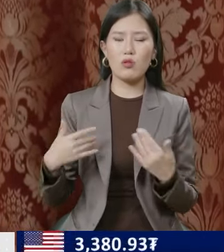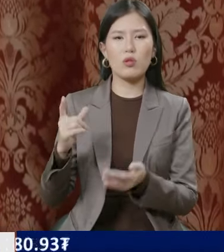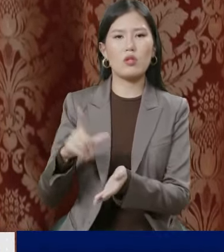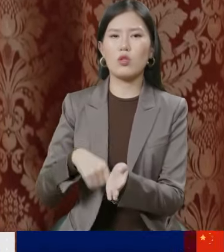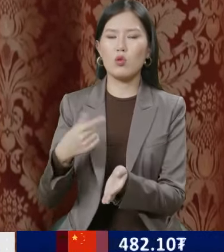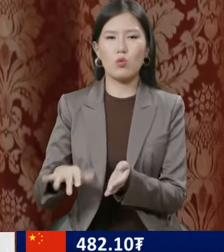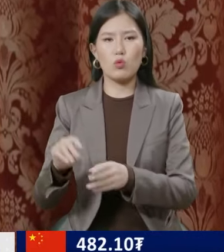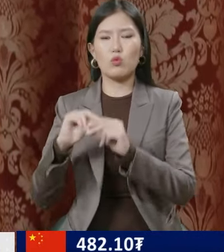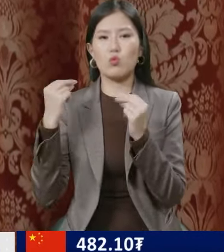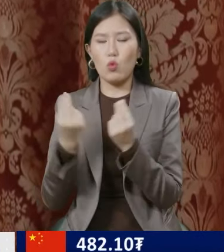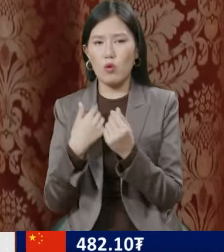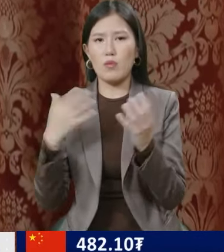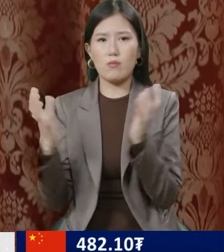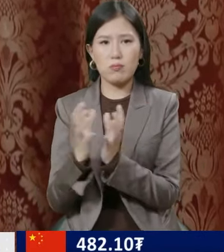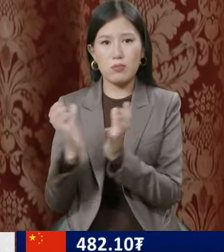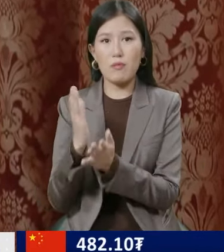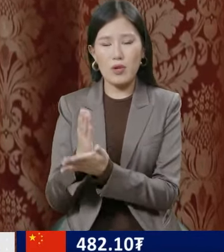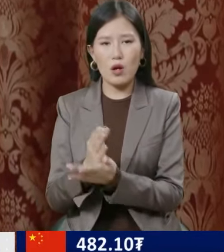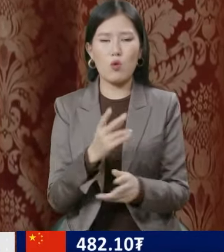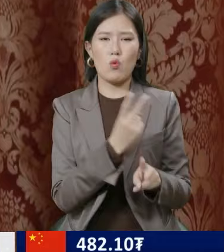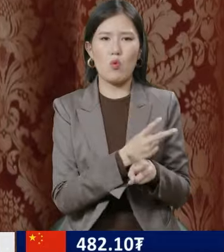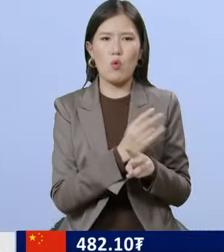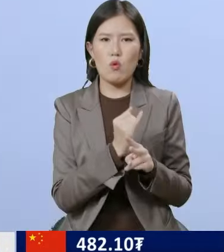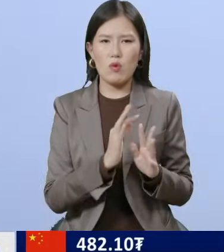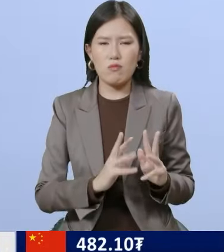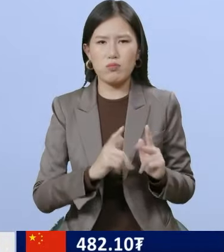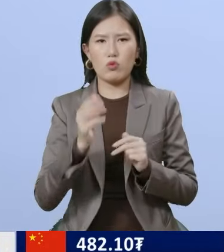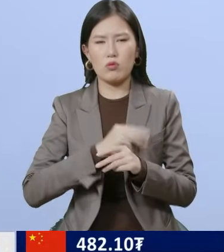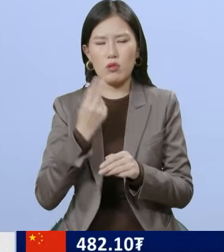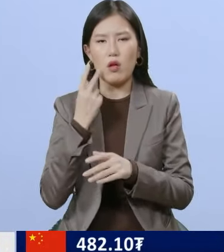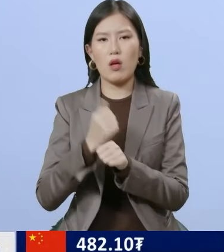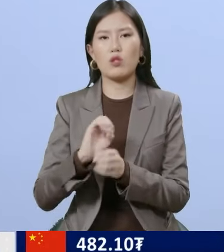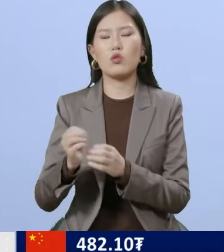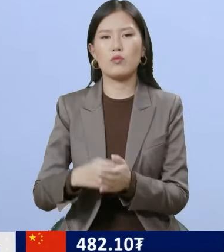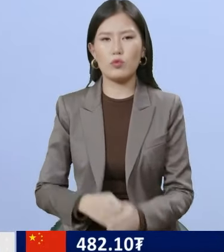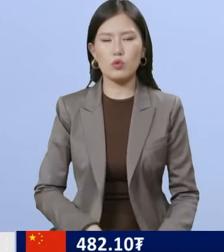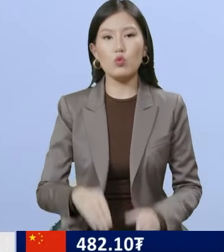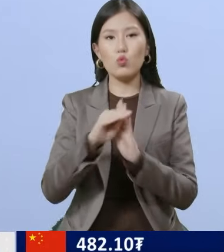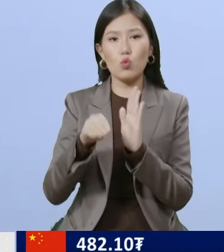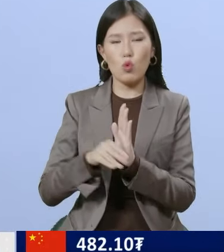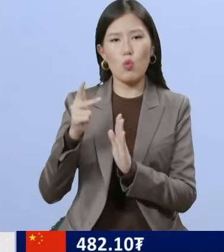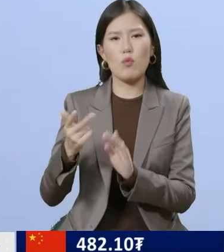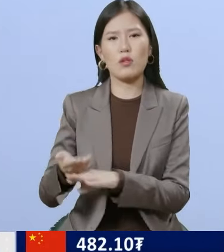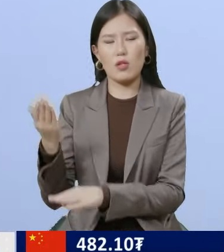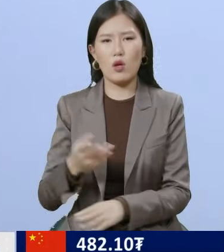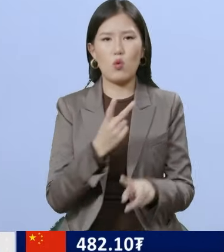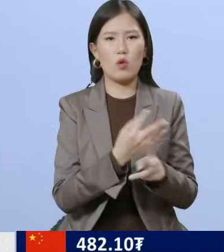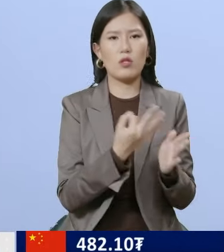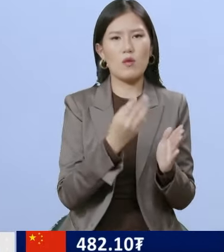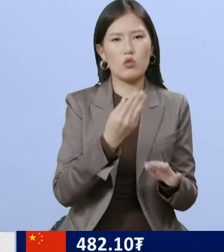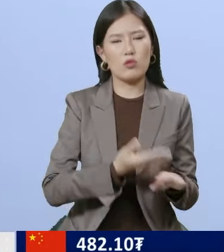Чуулгантай үеэрээ бол энэ хууль тогтоомжийг босронгуй болгох чиглэлээрээ бол байнга ажиллах хэрэгтэй. 3000 орчим журам байж байгаа гэж байгаа. 800-аад хууль байж байгаа гэж байна.